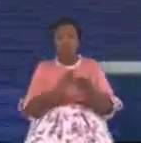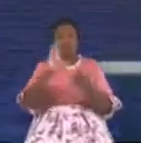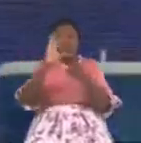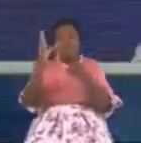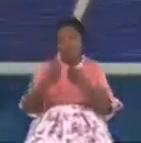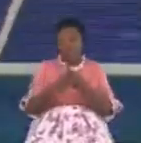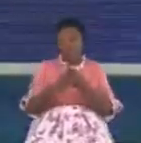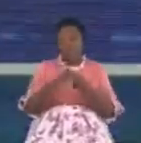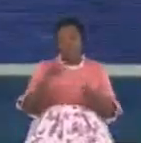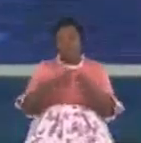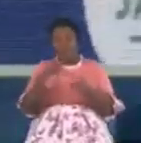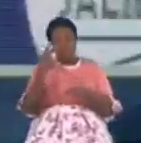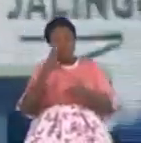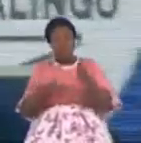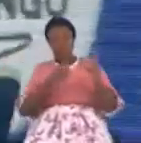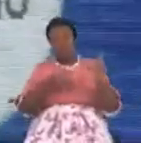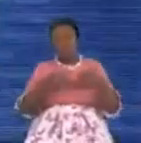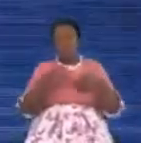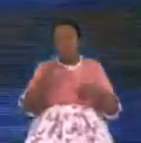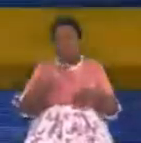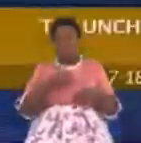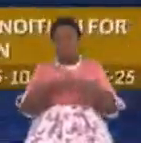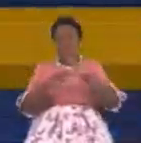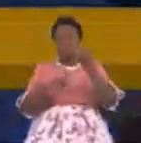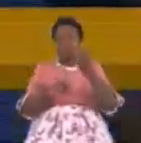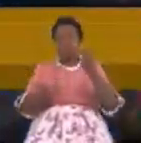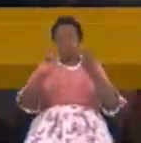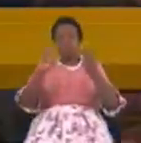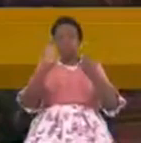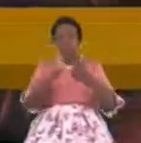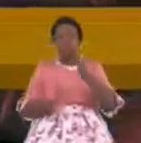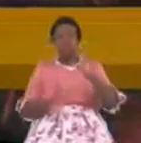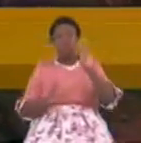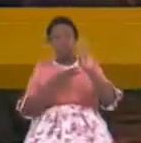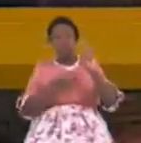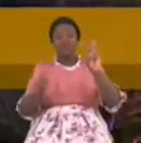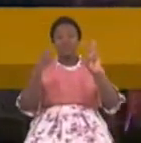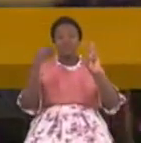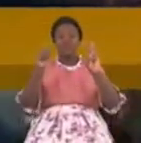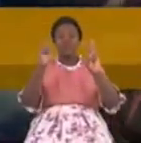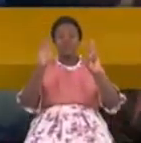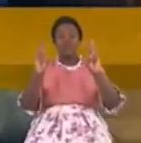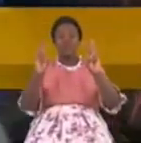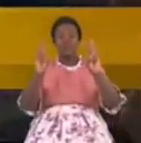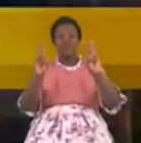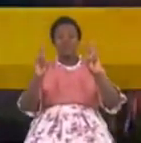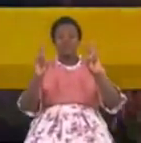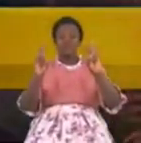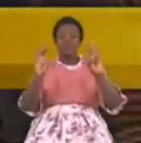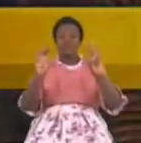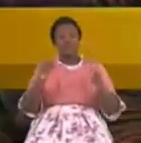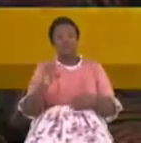anyị na-agwa anyị n'ebe ahụ na Kọrịntị nke abụọ isi nke isii amaokwu iri na asaa. Ya mere, siri n'etiti ha